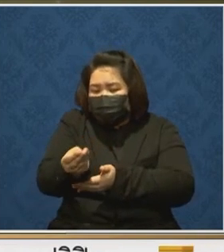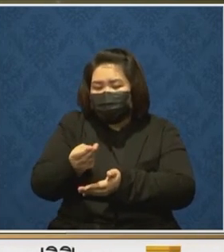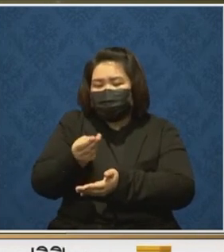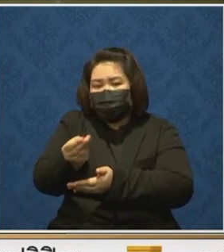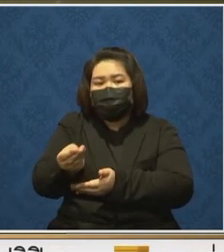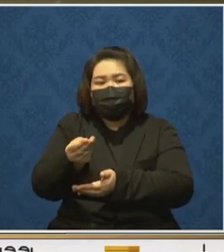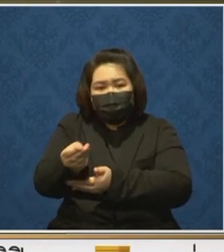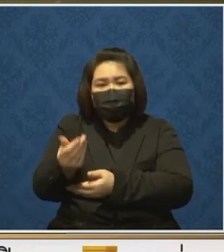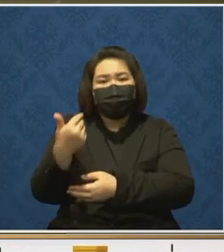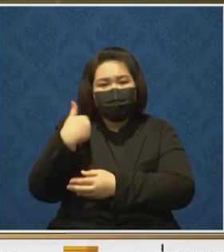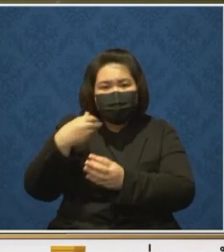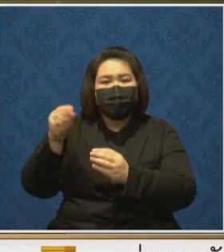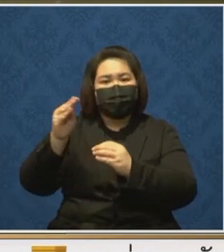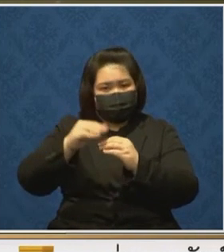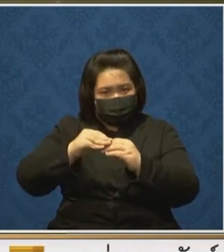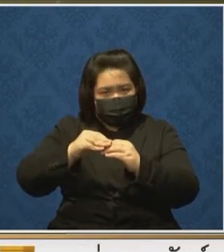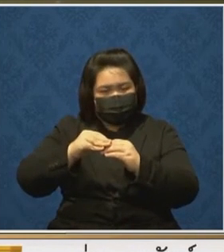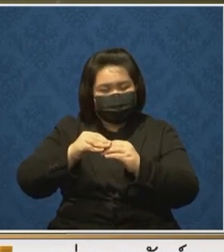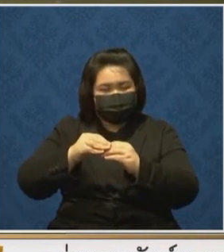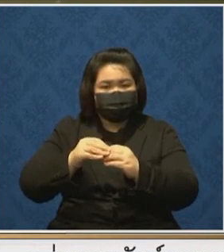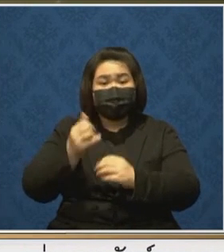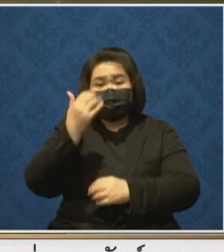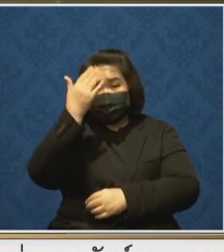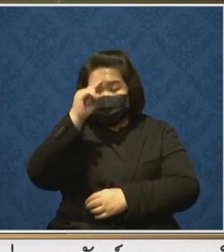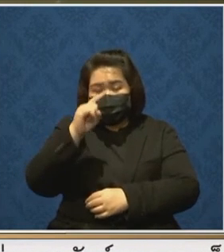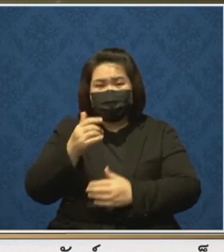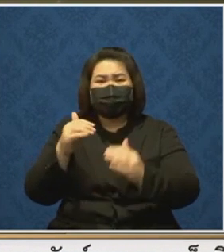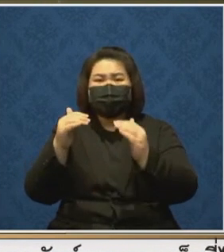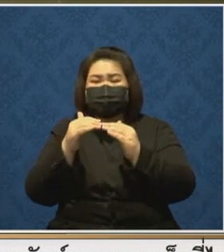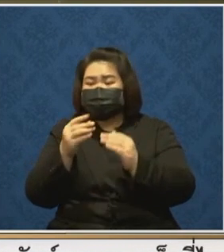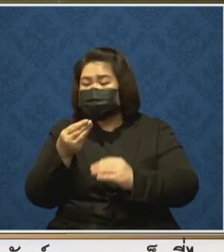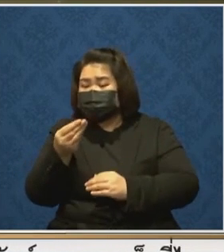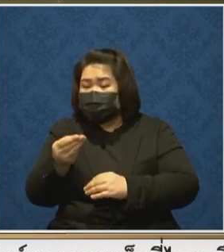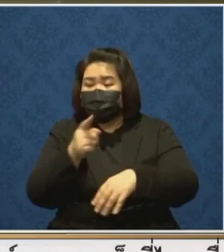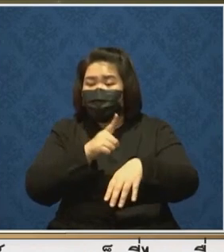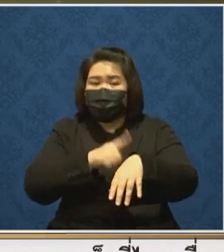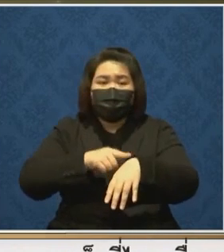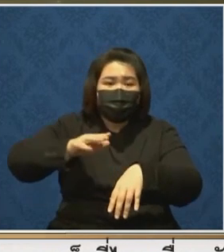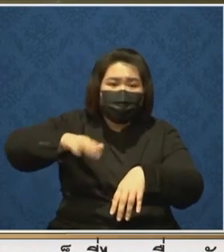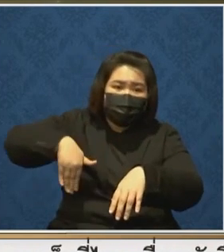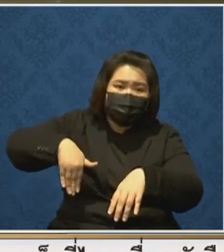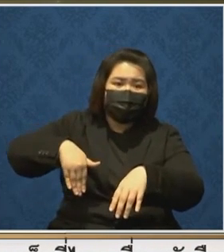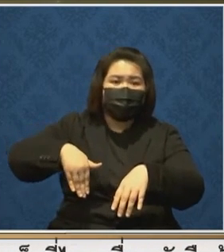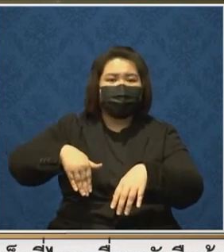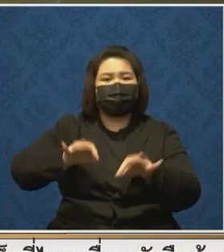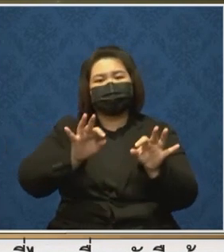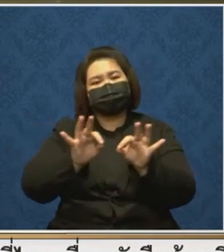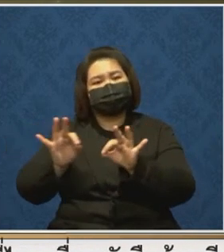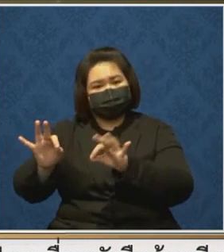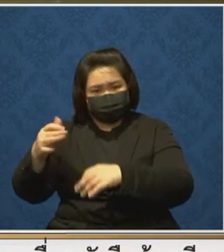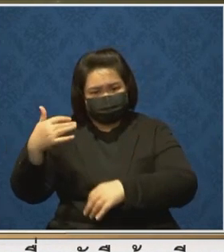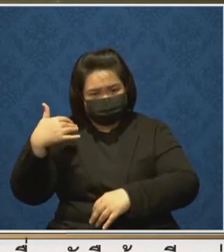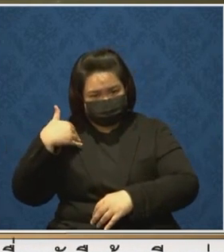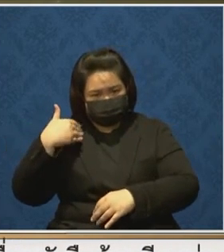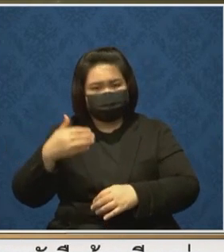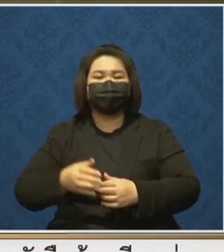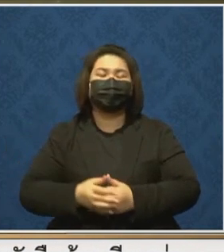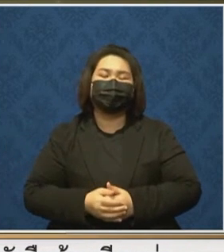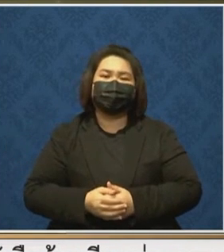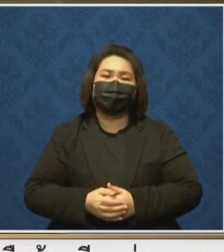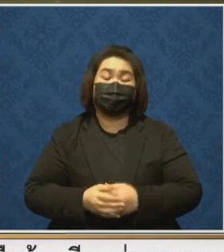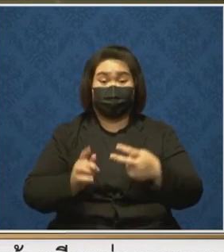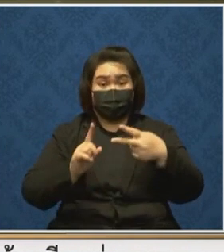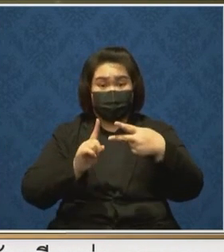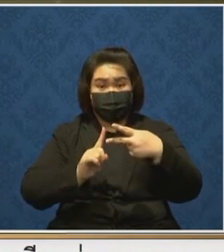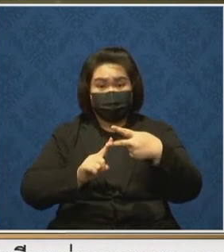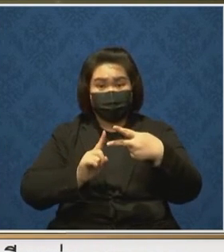เป็ตัวเงินแ่ผู้ประกอบการที่ไม่ได้รบคืนสิทธิให้ทันท่วงที่เนองจากความลาช้าดงเกราวแนวทางที่